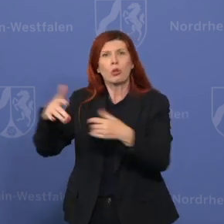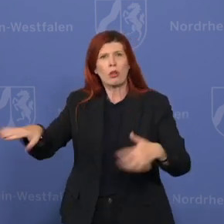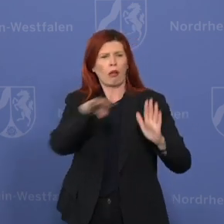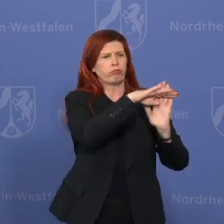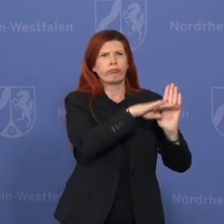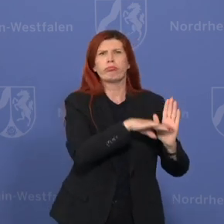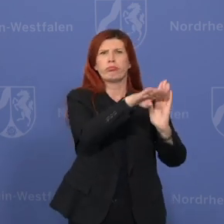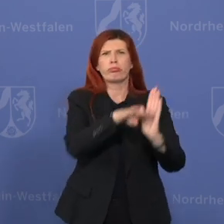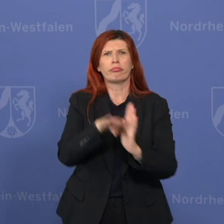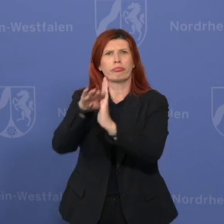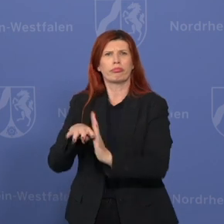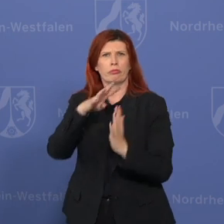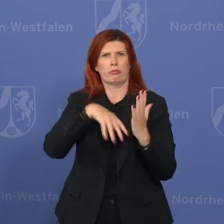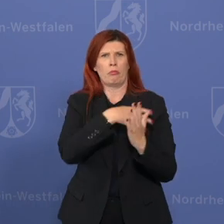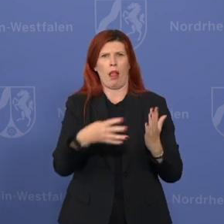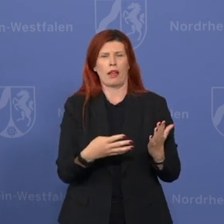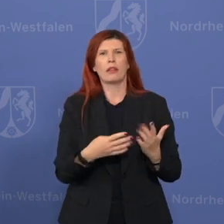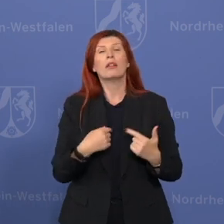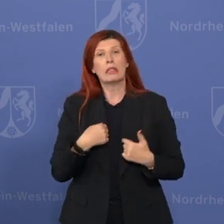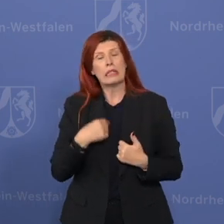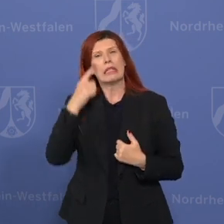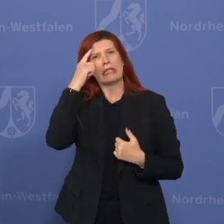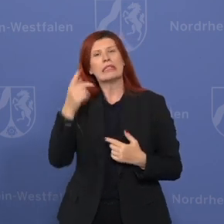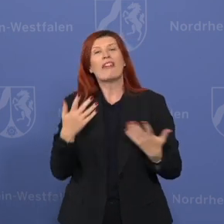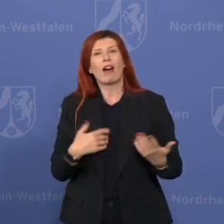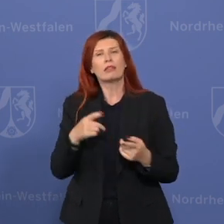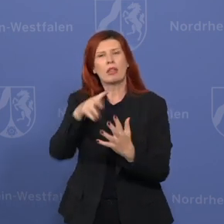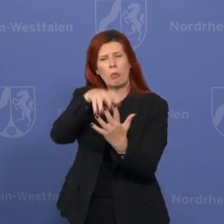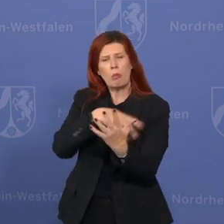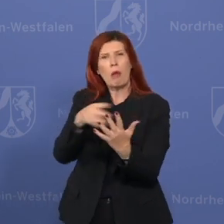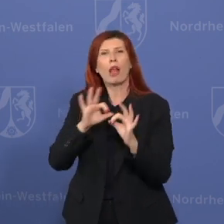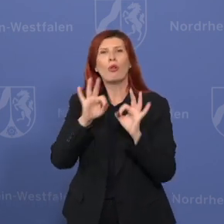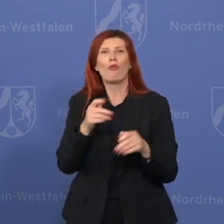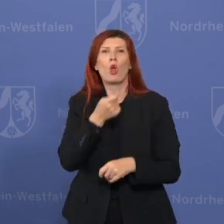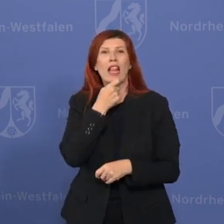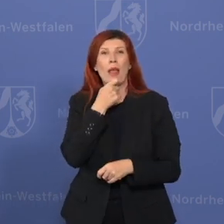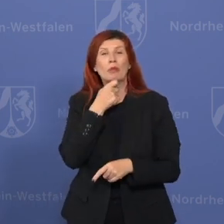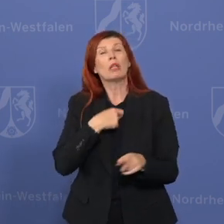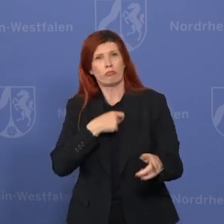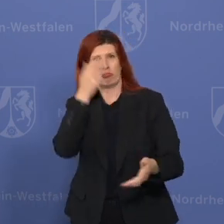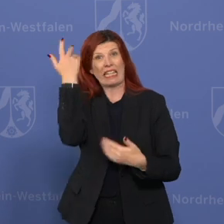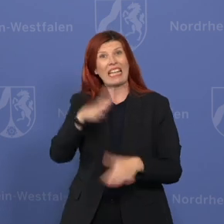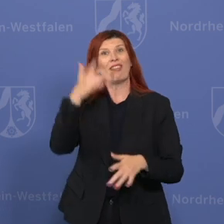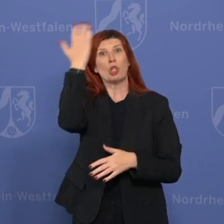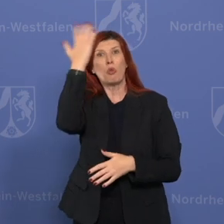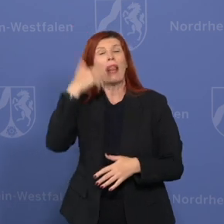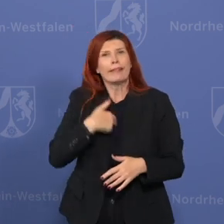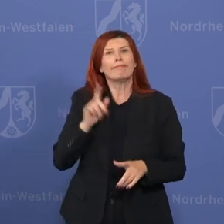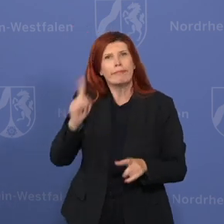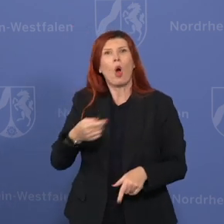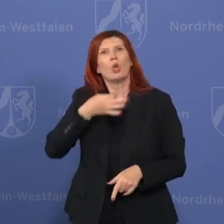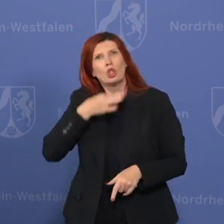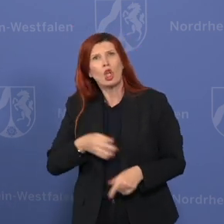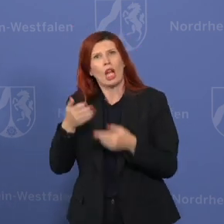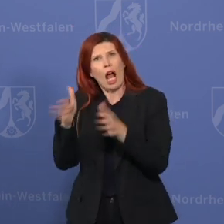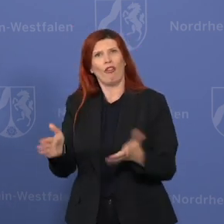wir für den Lebensmitteleinzelhandel, damit sich das entzerrt, ja die Möglichkeit auch eröffnet, an Sonntagen die Läden öffnen